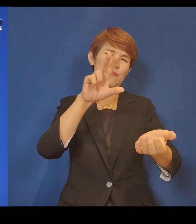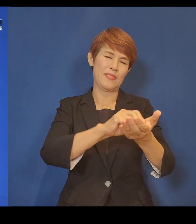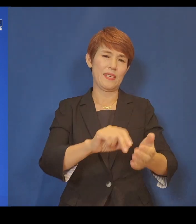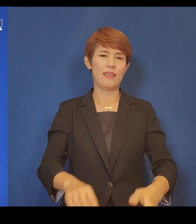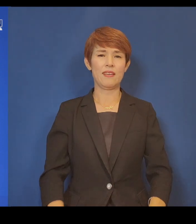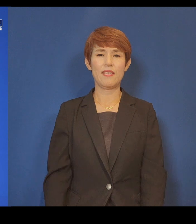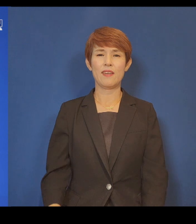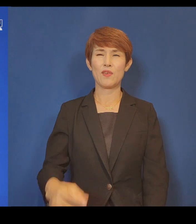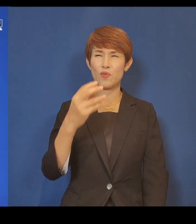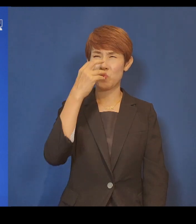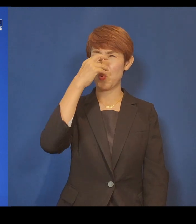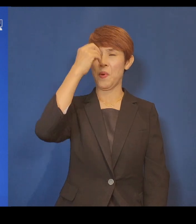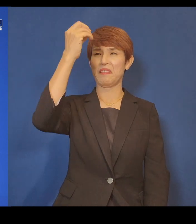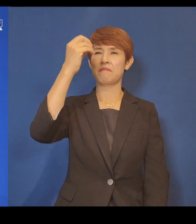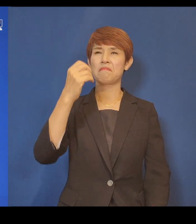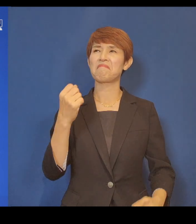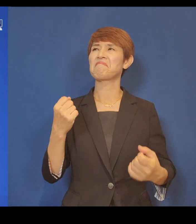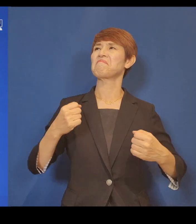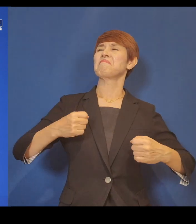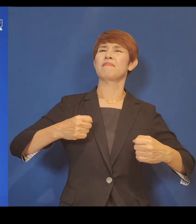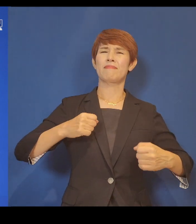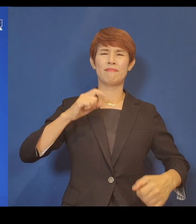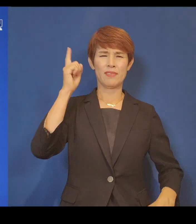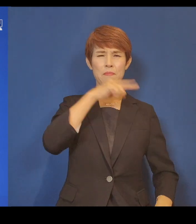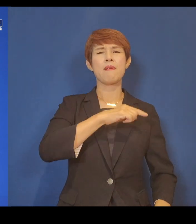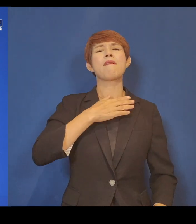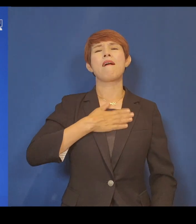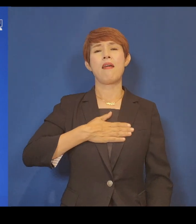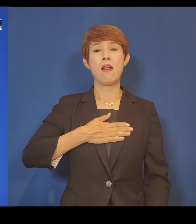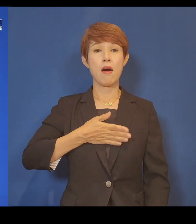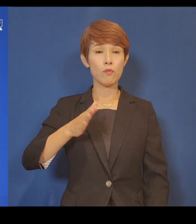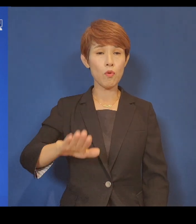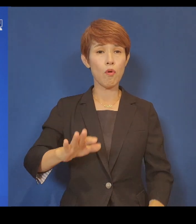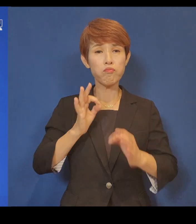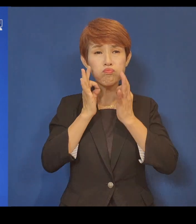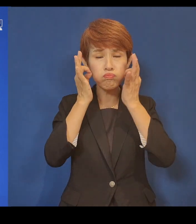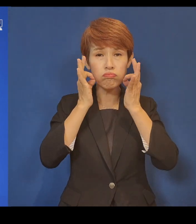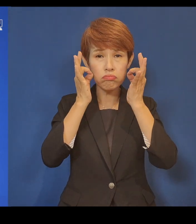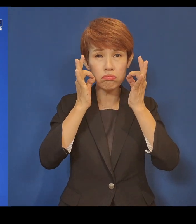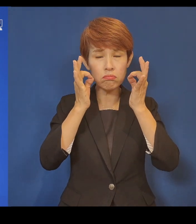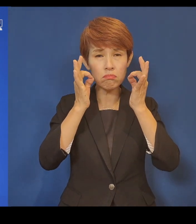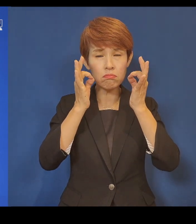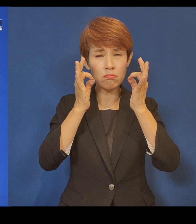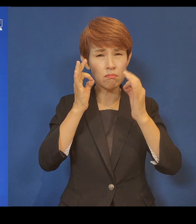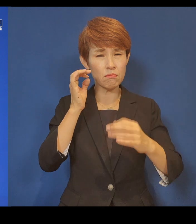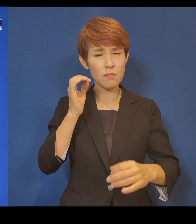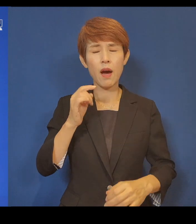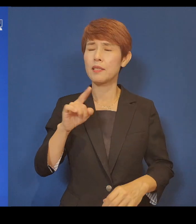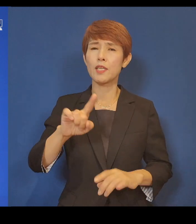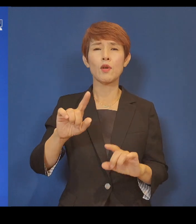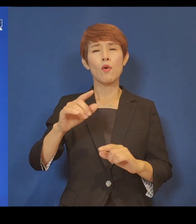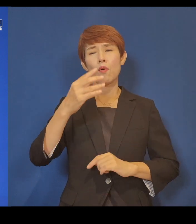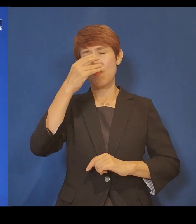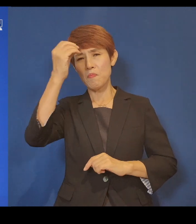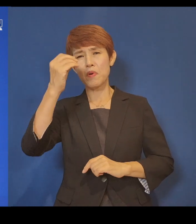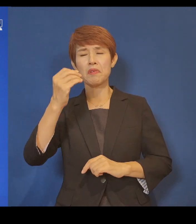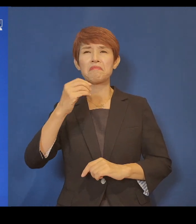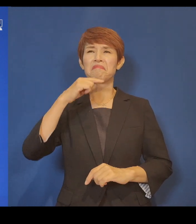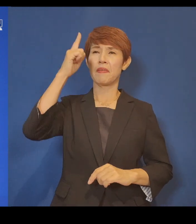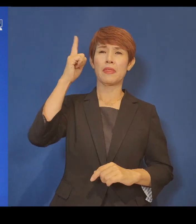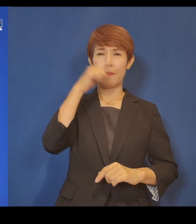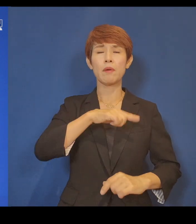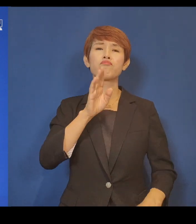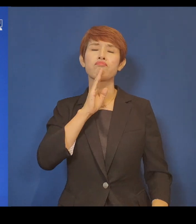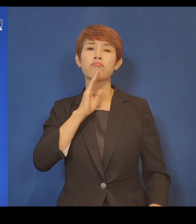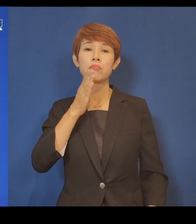아무리 그래도 교만과 오만은 나쁜 줄 알겠지만 힘쓰는 게 나쁜 일입니까? 열심히 하는 게 나쁜